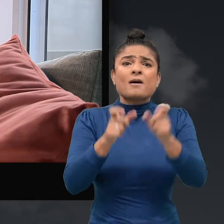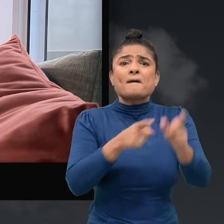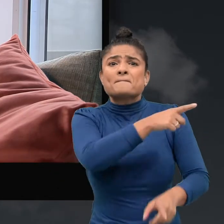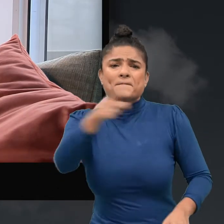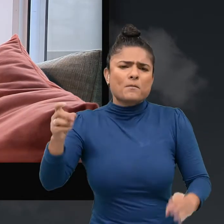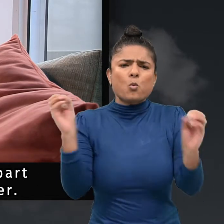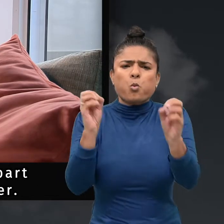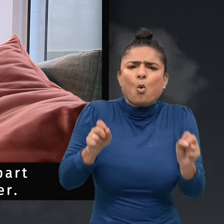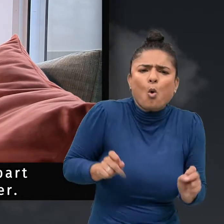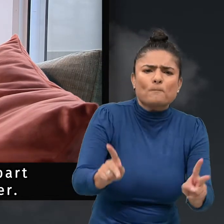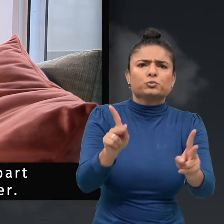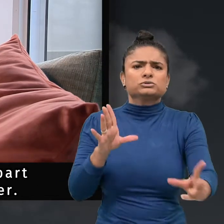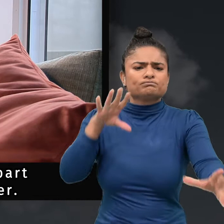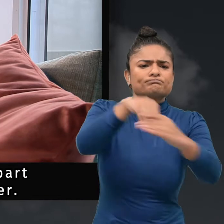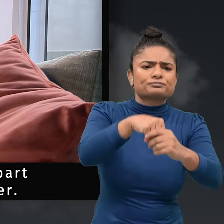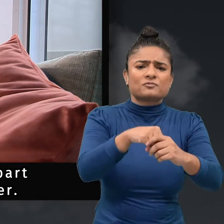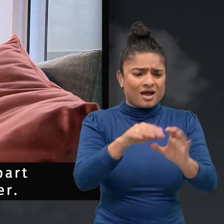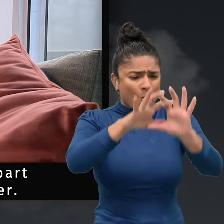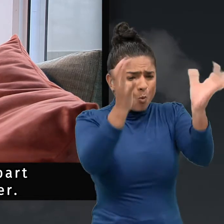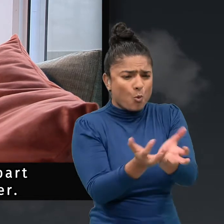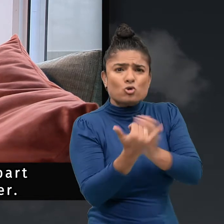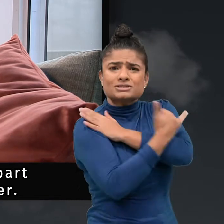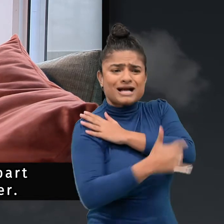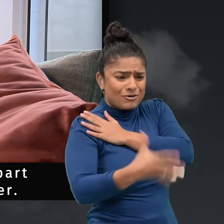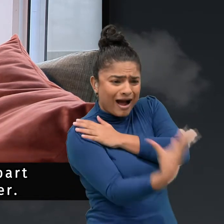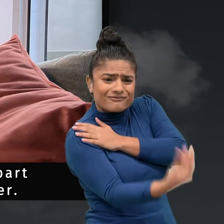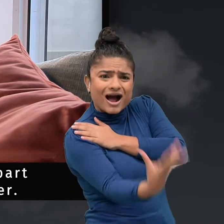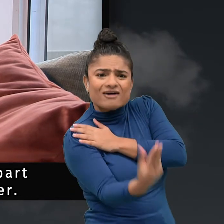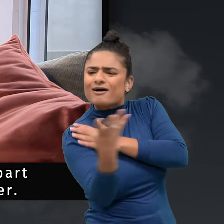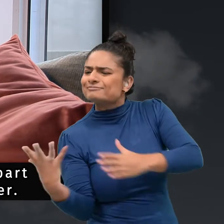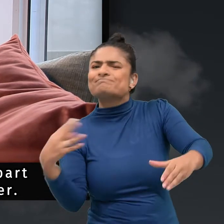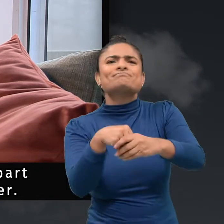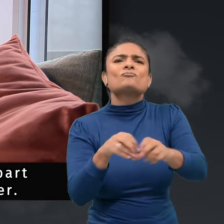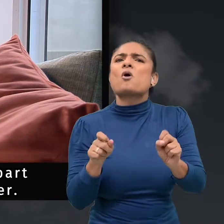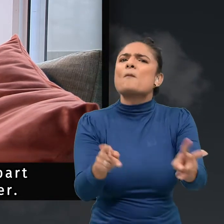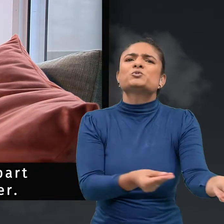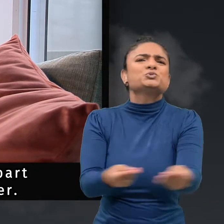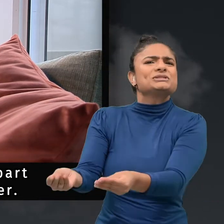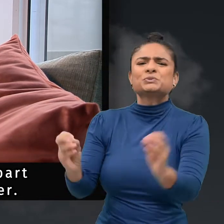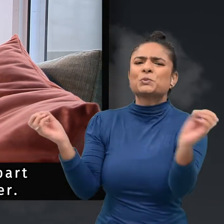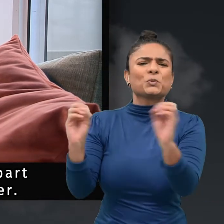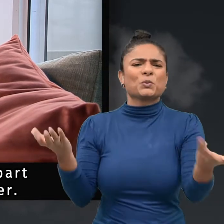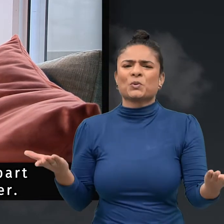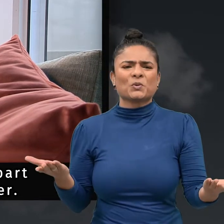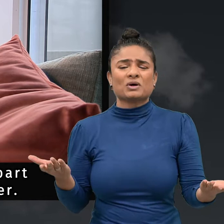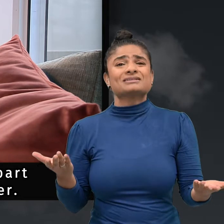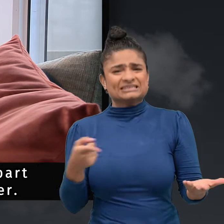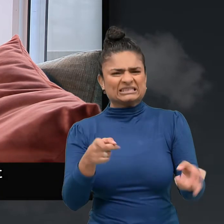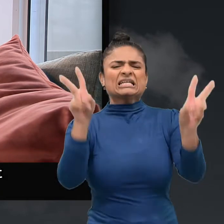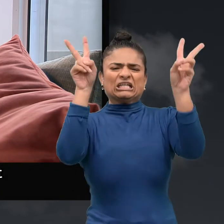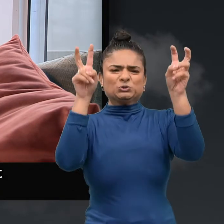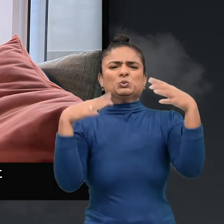wat so gebore word wat nooit die geleentheid gegee word om regtig deel te neem aan al die geleenthede wat ons land bied